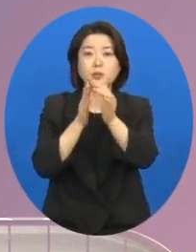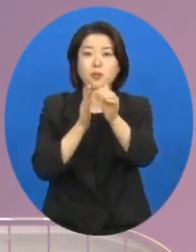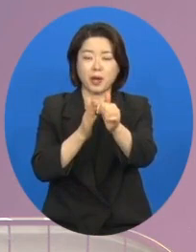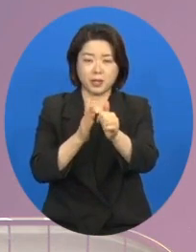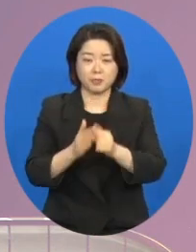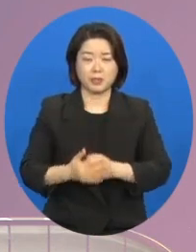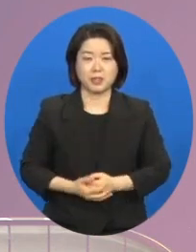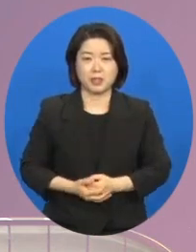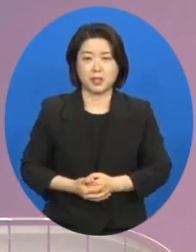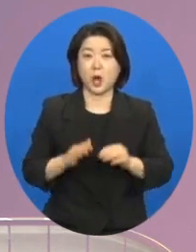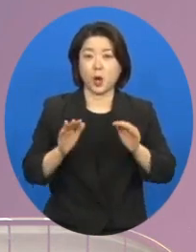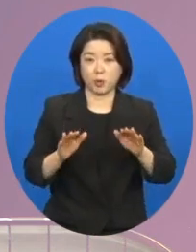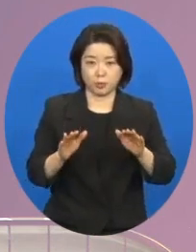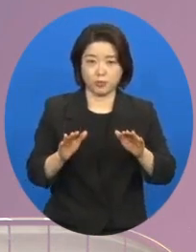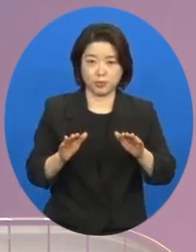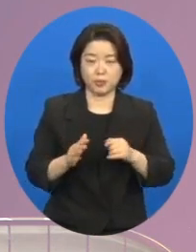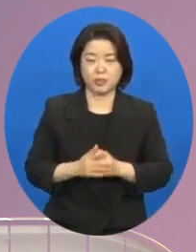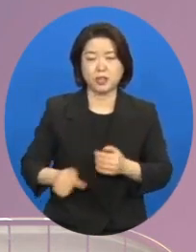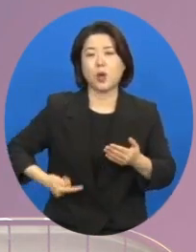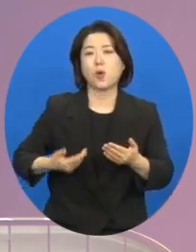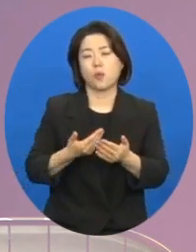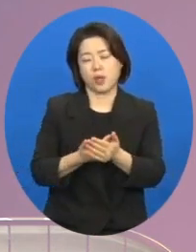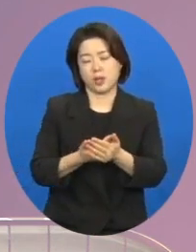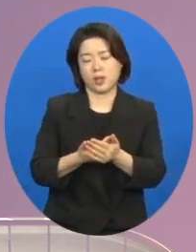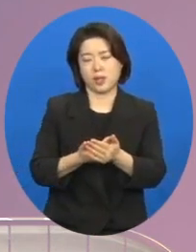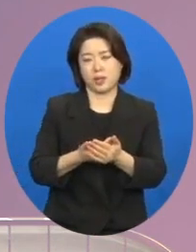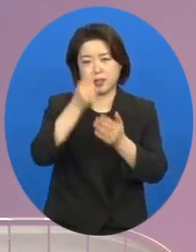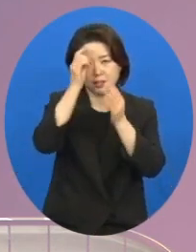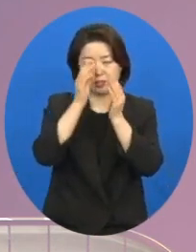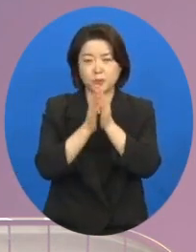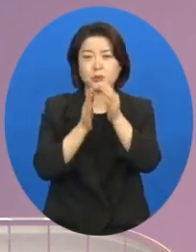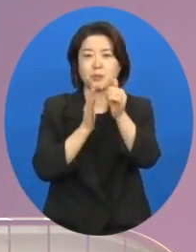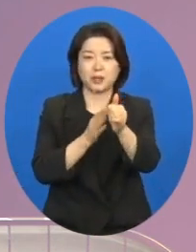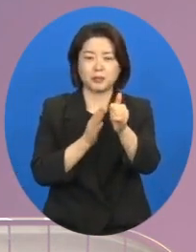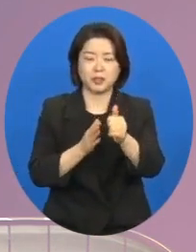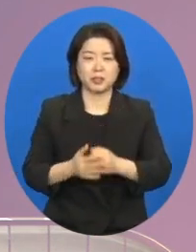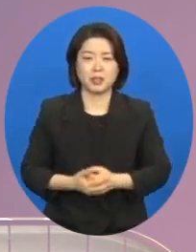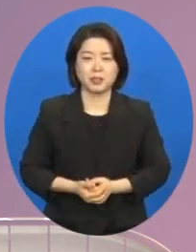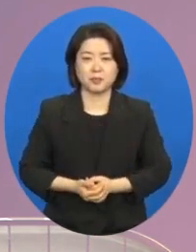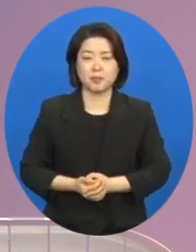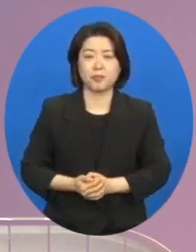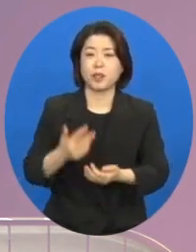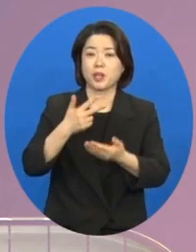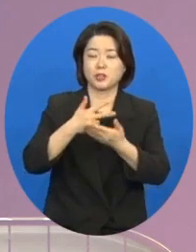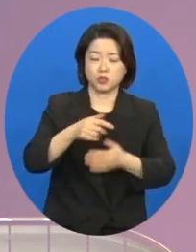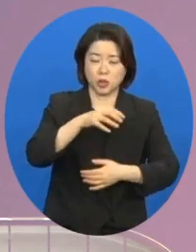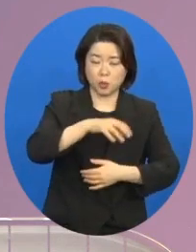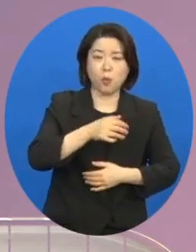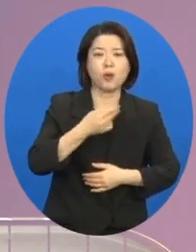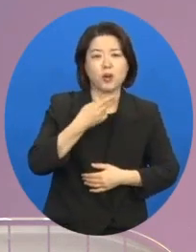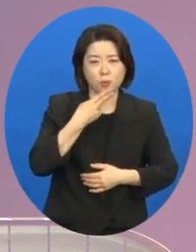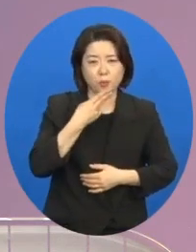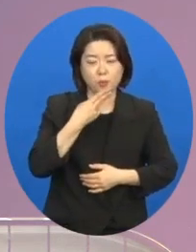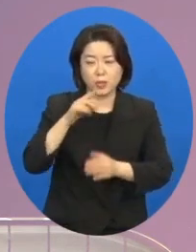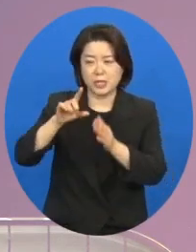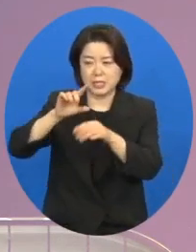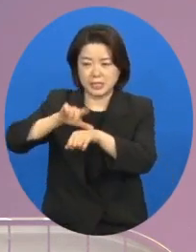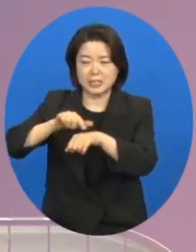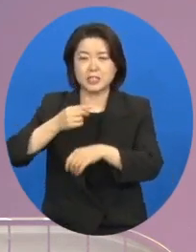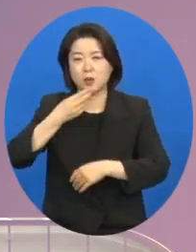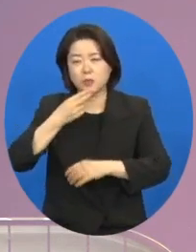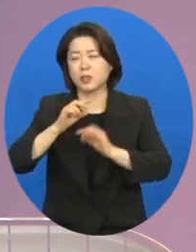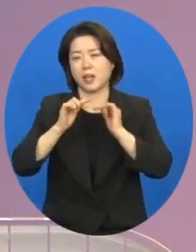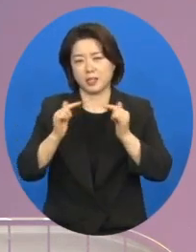시간 우리 회개하며 기도했으면 좋겠습니다. 주님, 공간이 없고 시간이 없는 것이